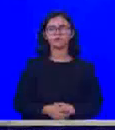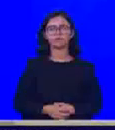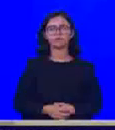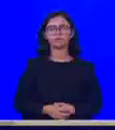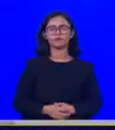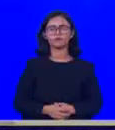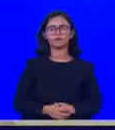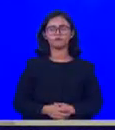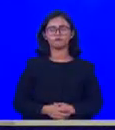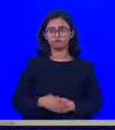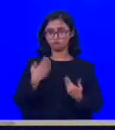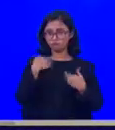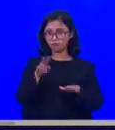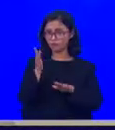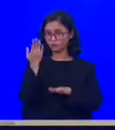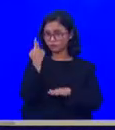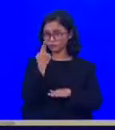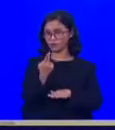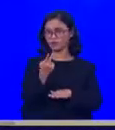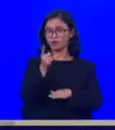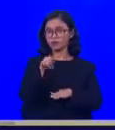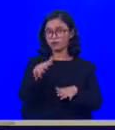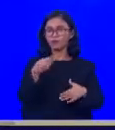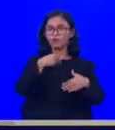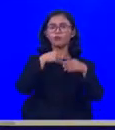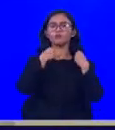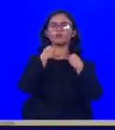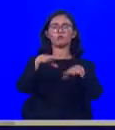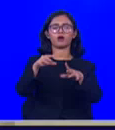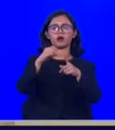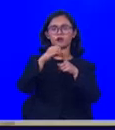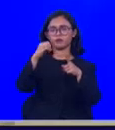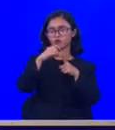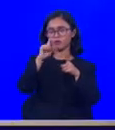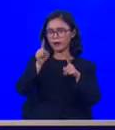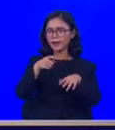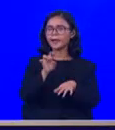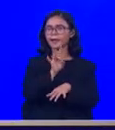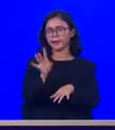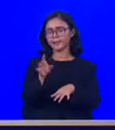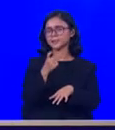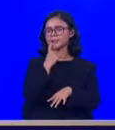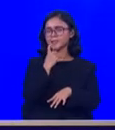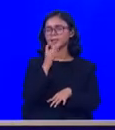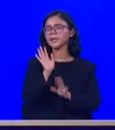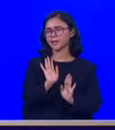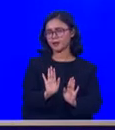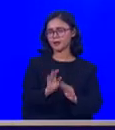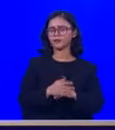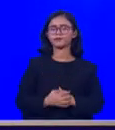Tuh Bu Ibu udah lihat kan? Makanya membuang popok sekali pakai juga ada caranya loh.